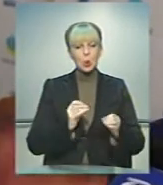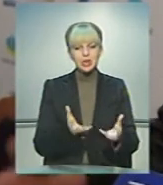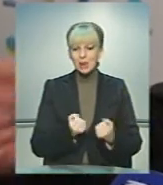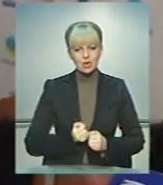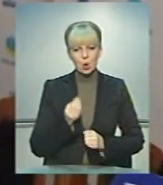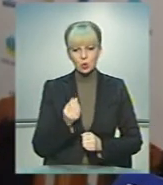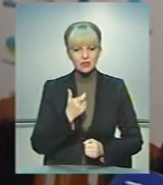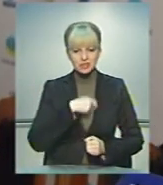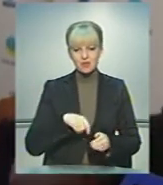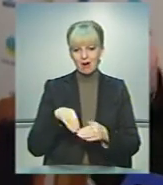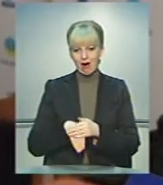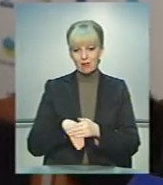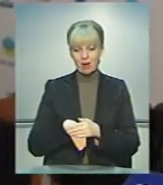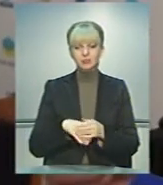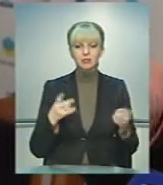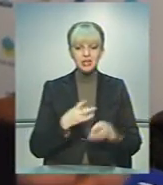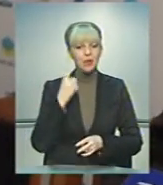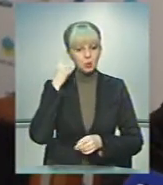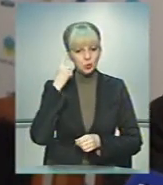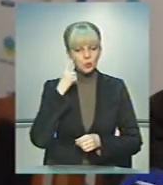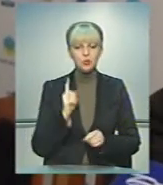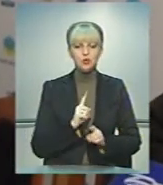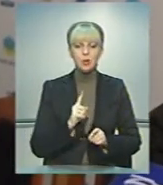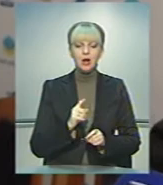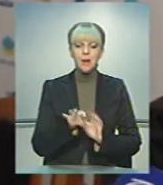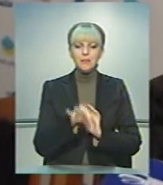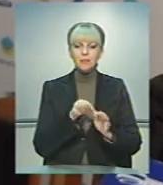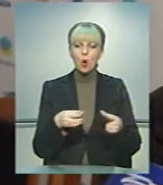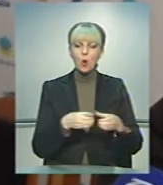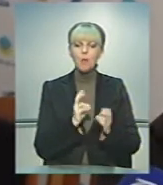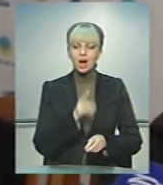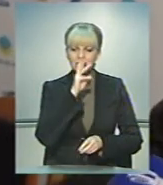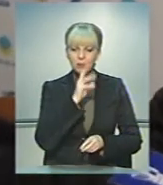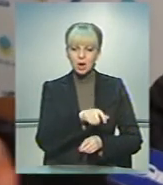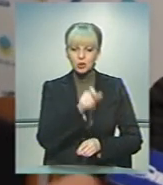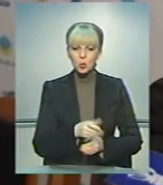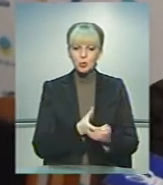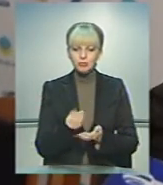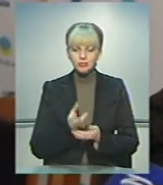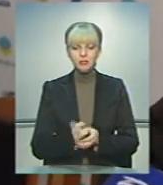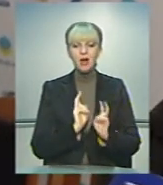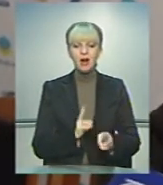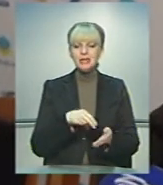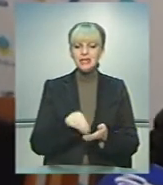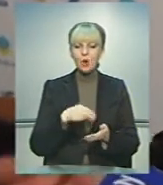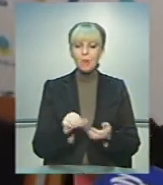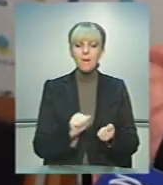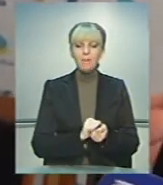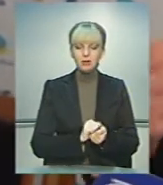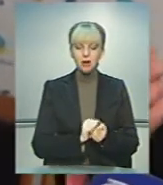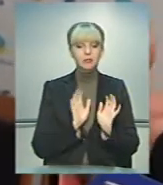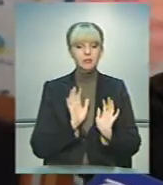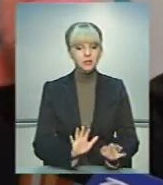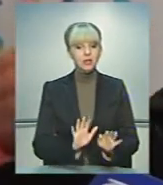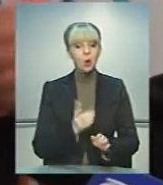беріть гроші собі в карман. Треба думати, щоб підібрати команду, як зарплату людям дати, як закупити матеріали.